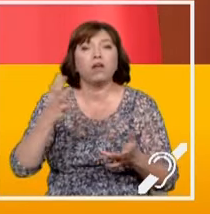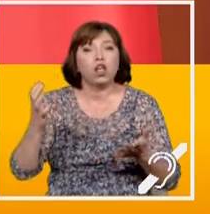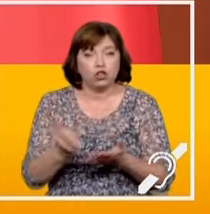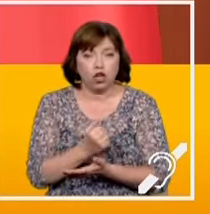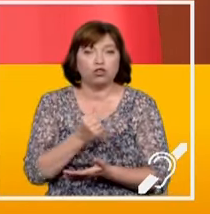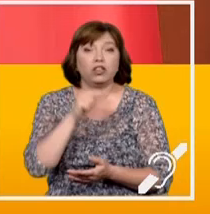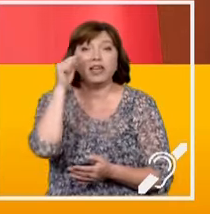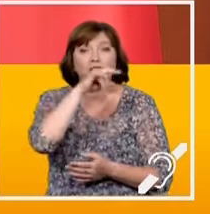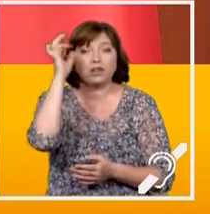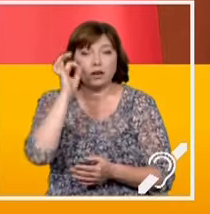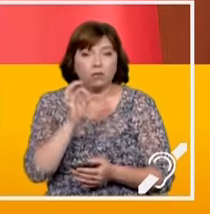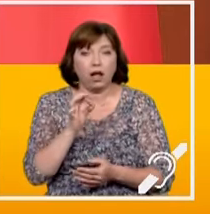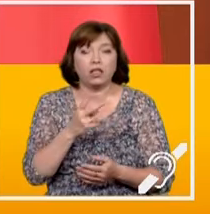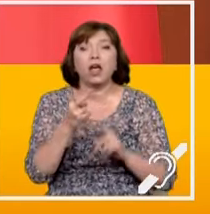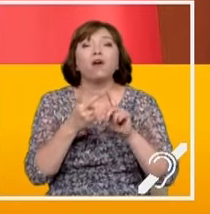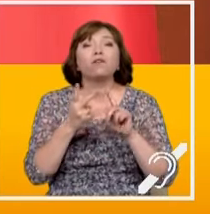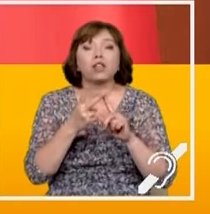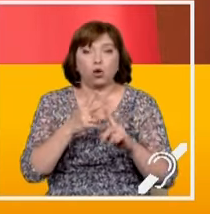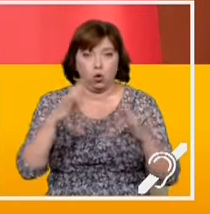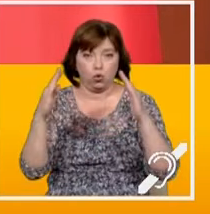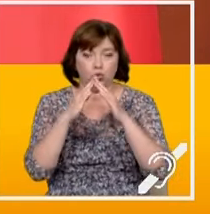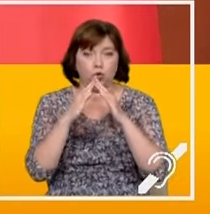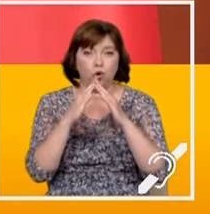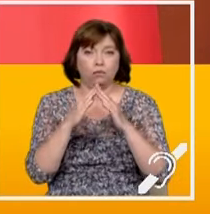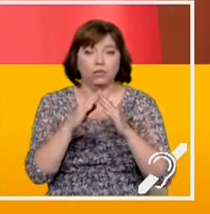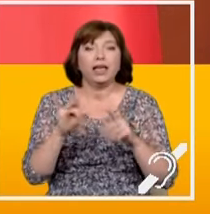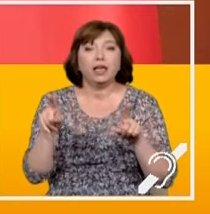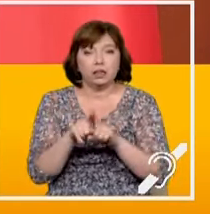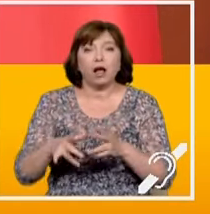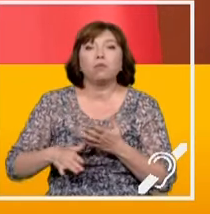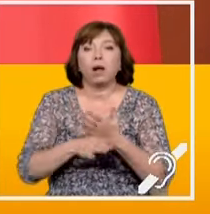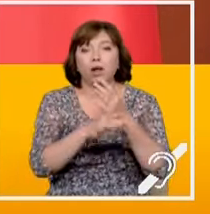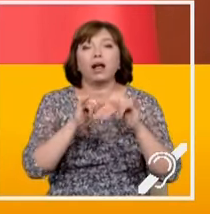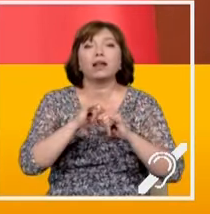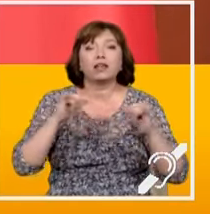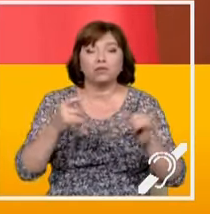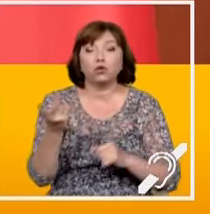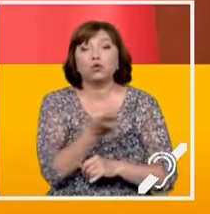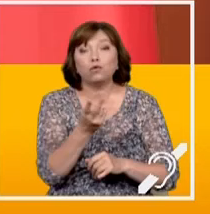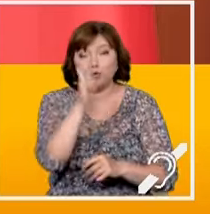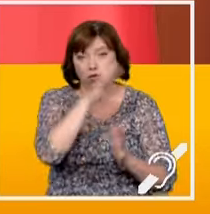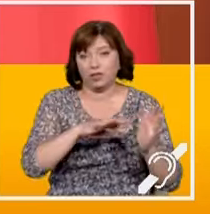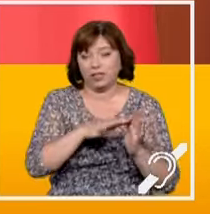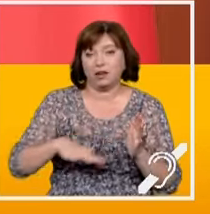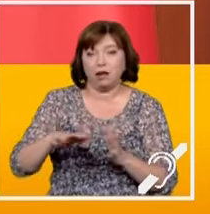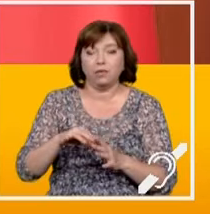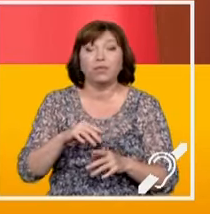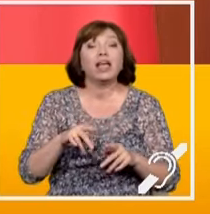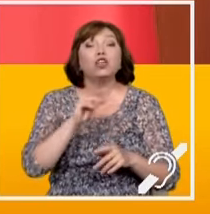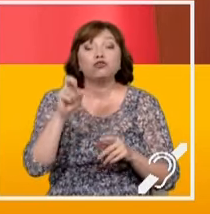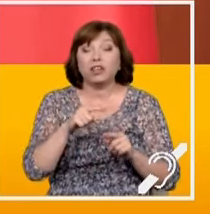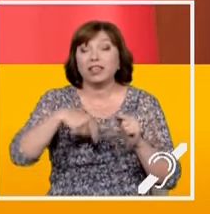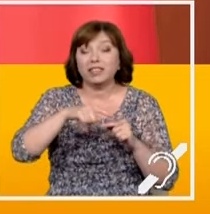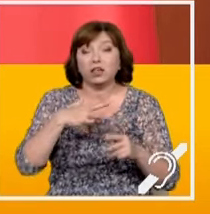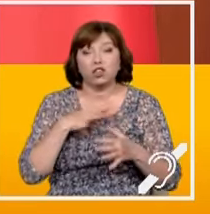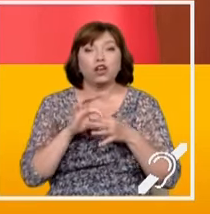găsit în Germania a doua lor casă, contribuind la dezvoltarea ambelor noastre țări. Prin intermediul lor,